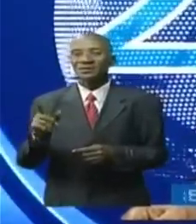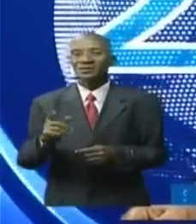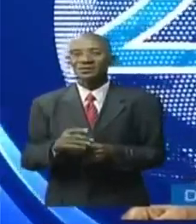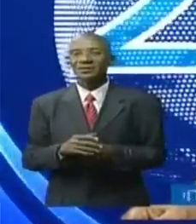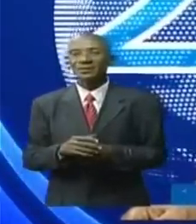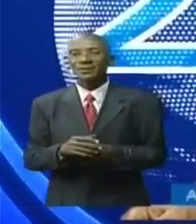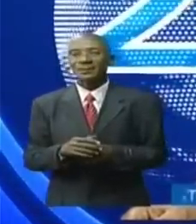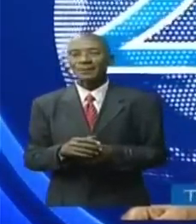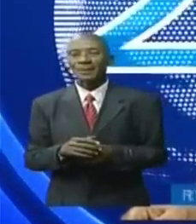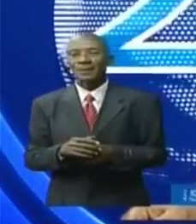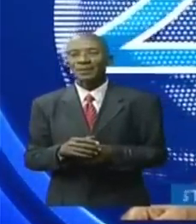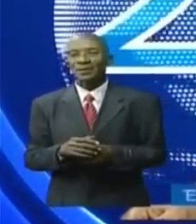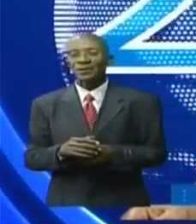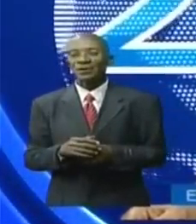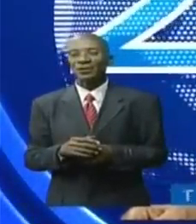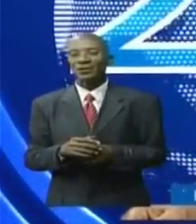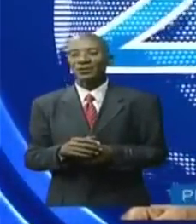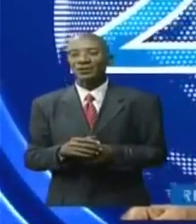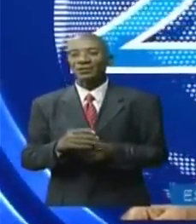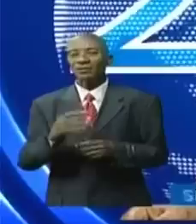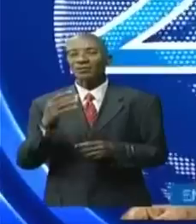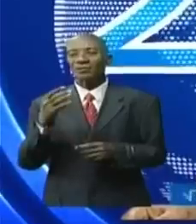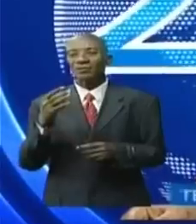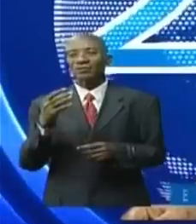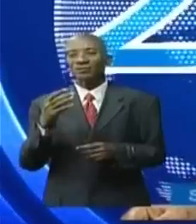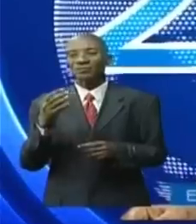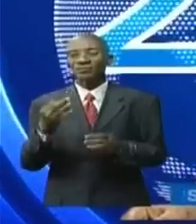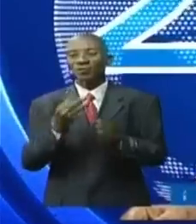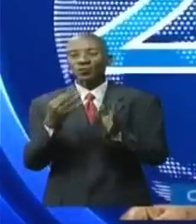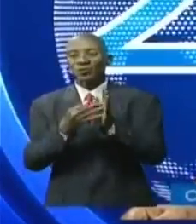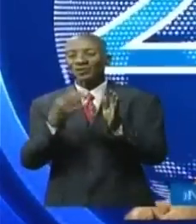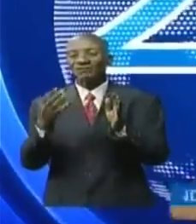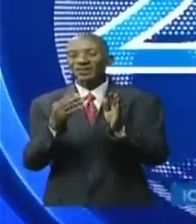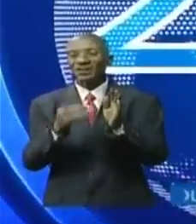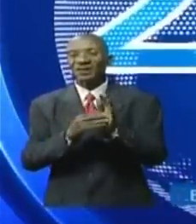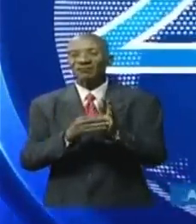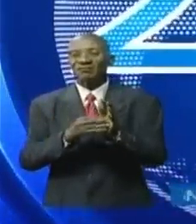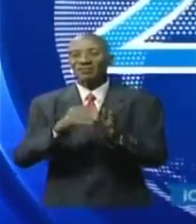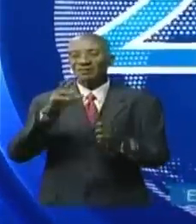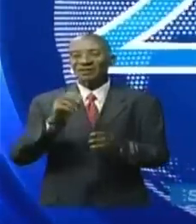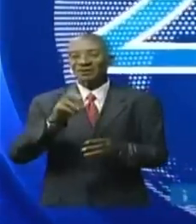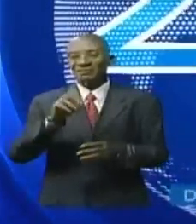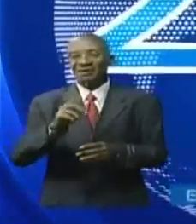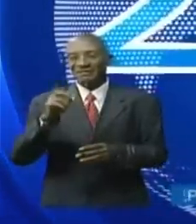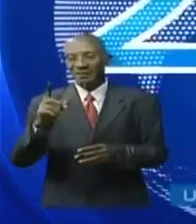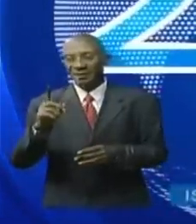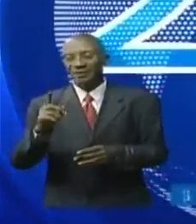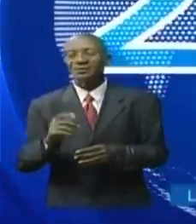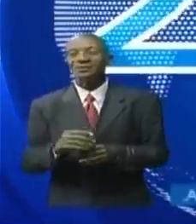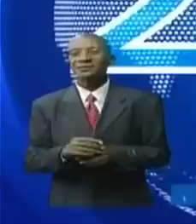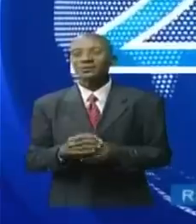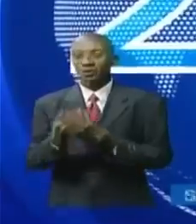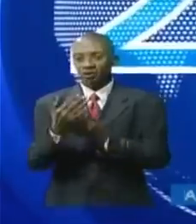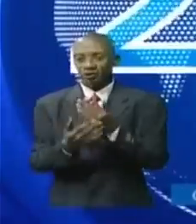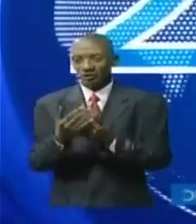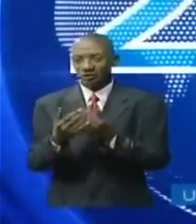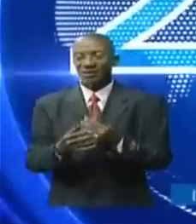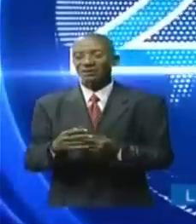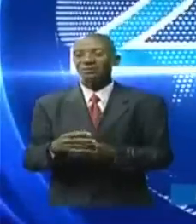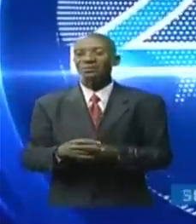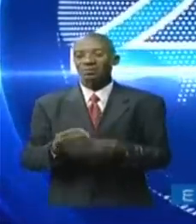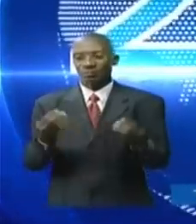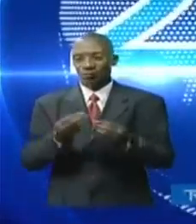18 jusqu'au jeudi 21 juillet 2022. Il convient de signaler que ce réaménagement du